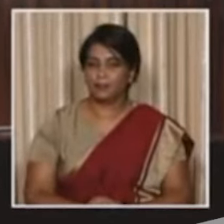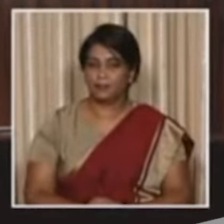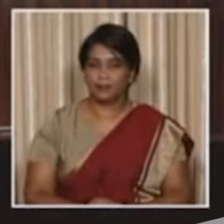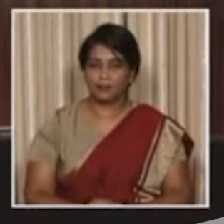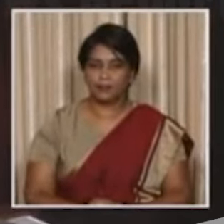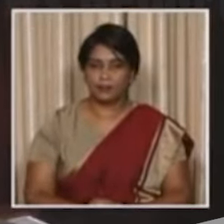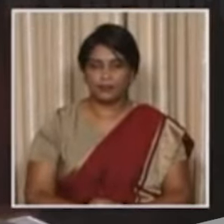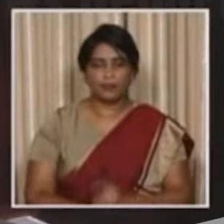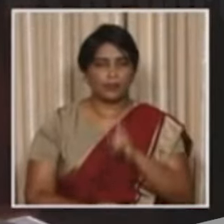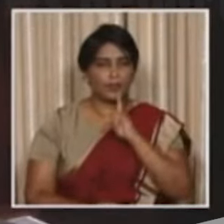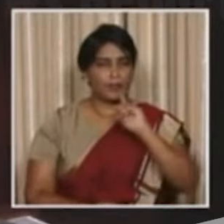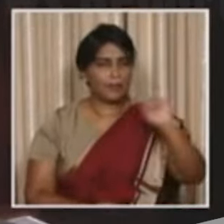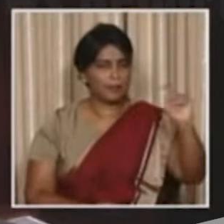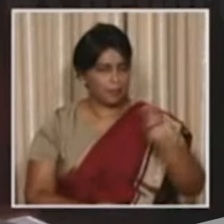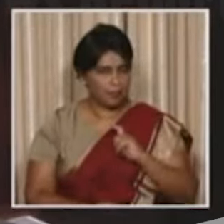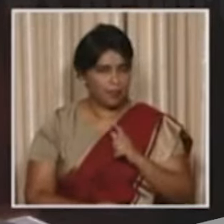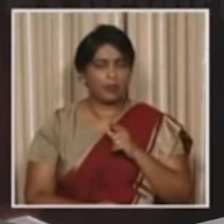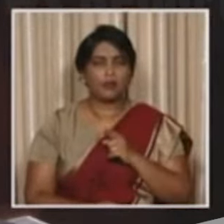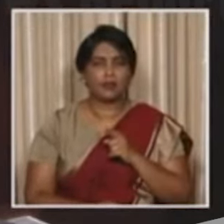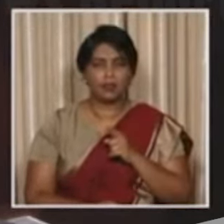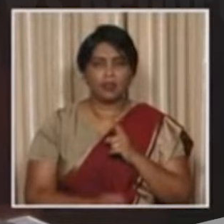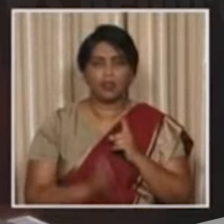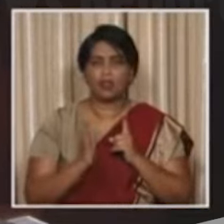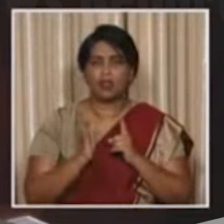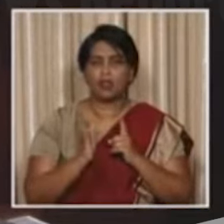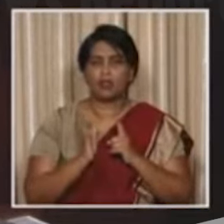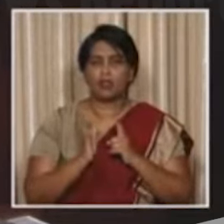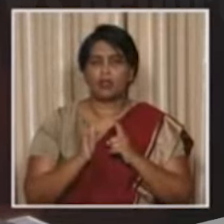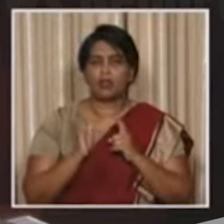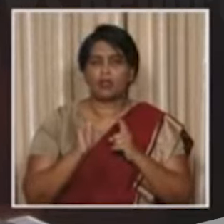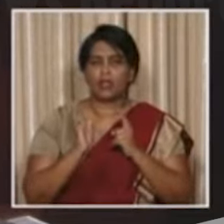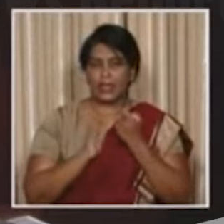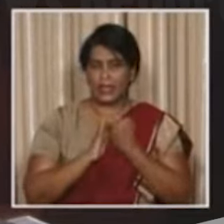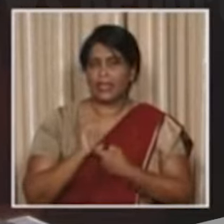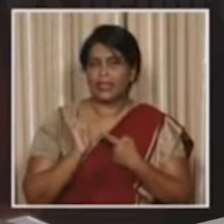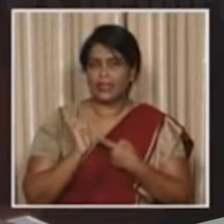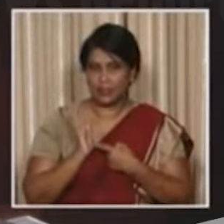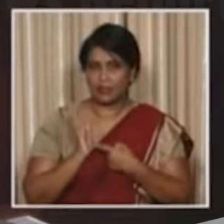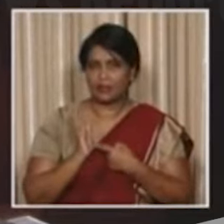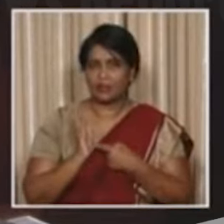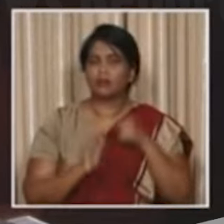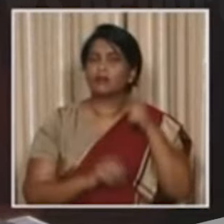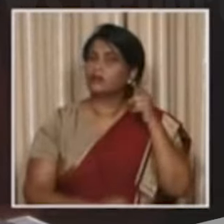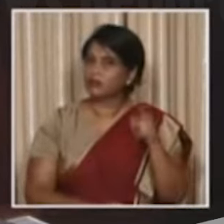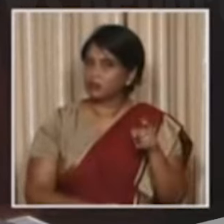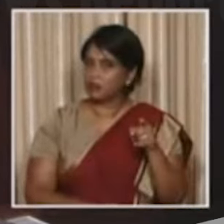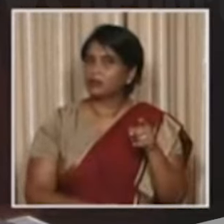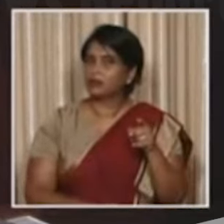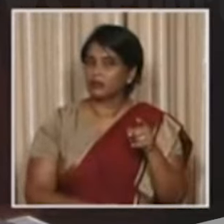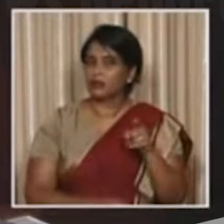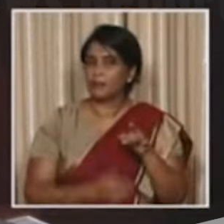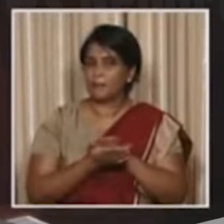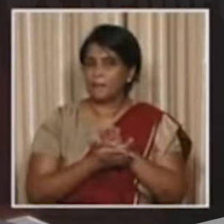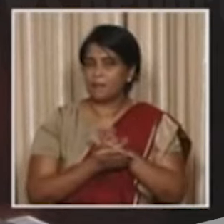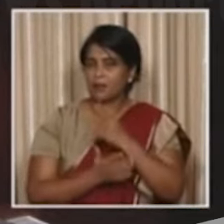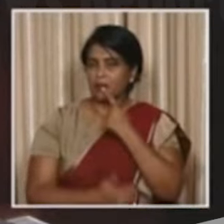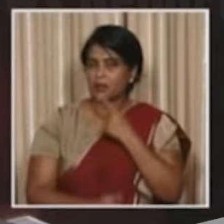ඔබතුමා කිව්වා වන්දි ලබා ගැනීම law of torts යටතේ කිරෙනවායි කියලා හැබැයි ඔබතුමා මට පැහැදිලි කරන්න